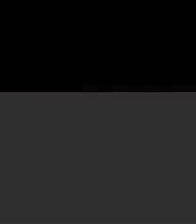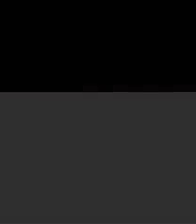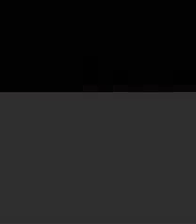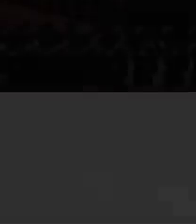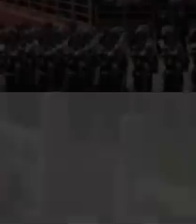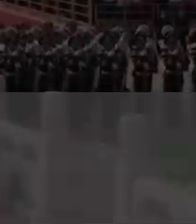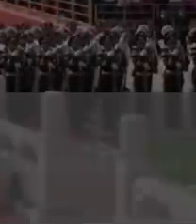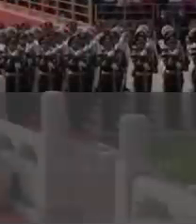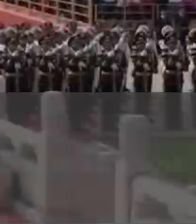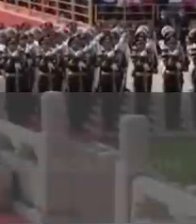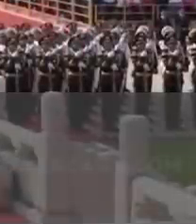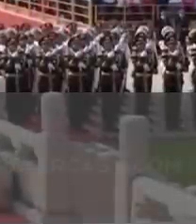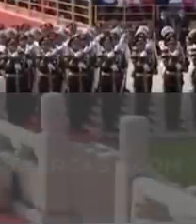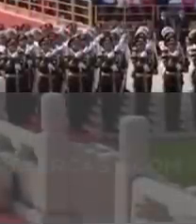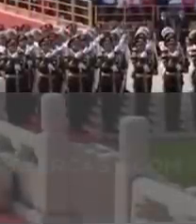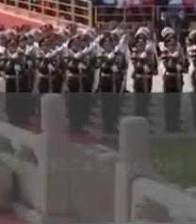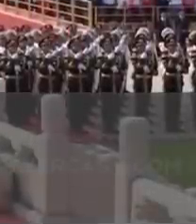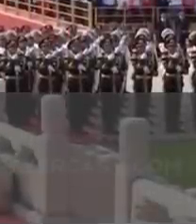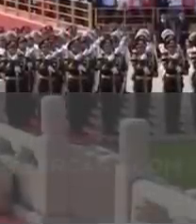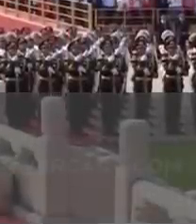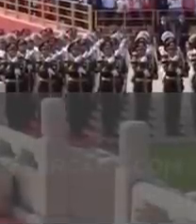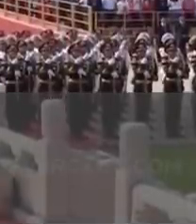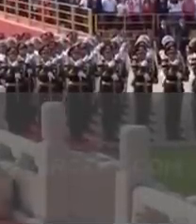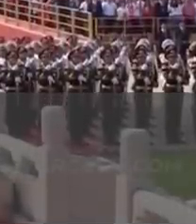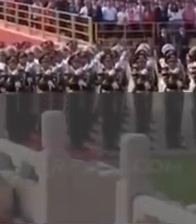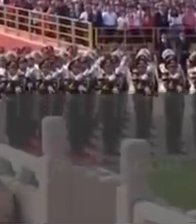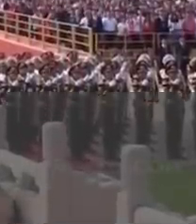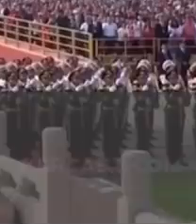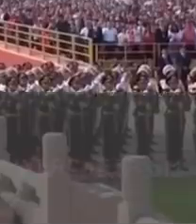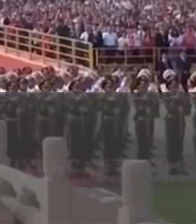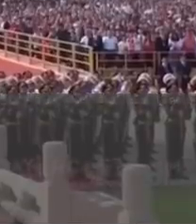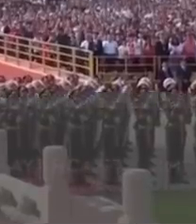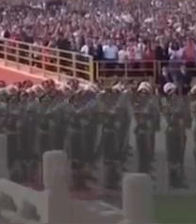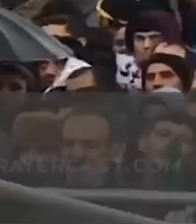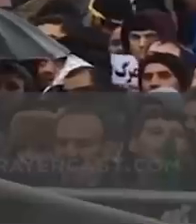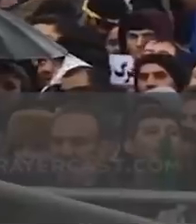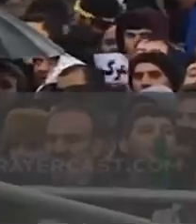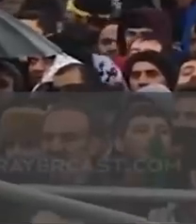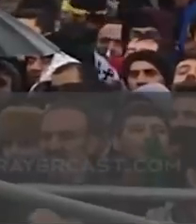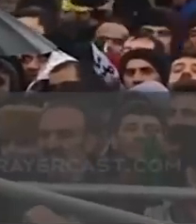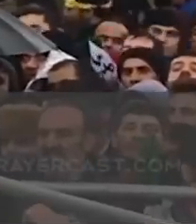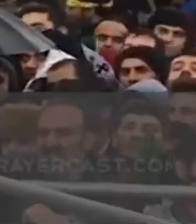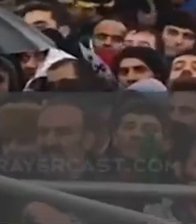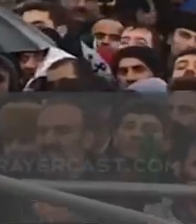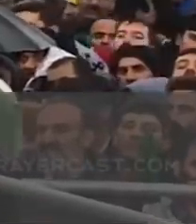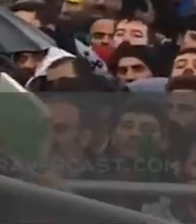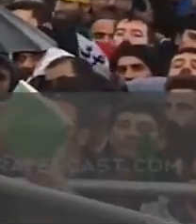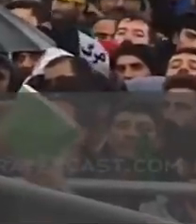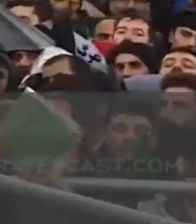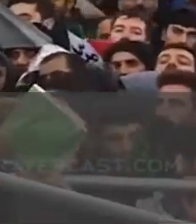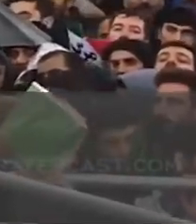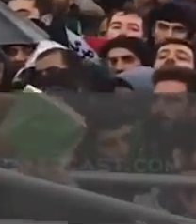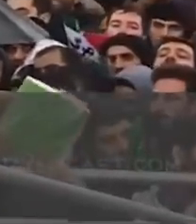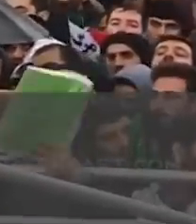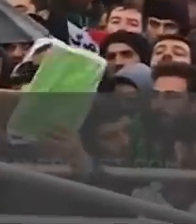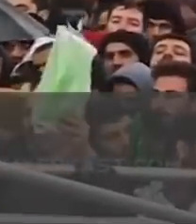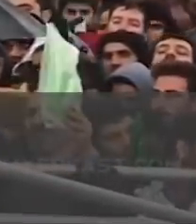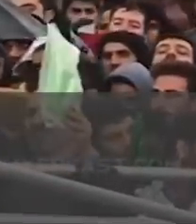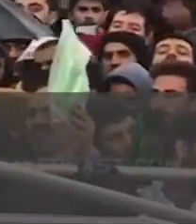아 이 이외에 외 르 아 이유와 그 일으